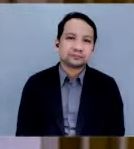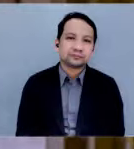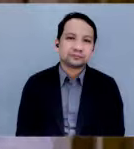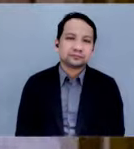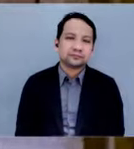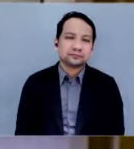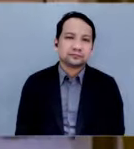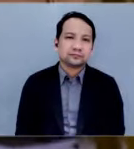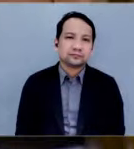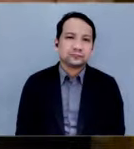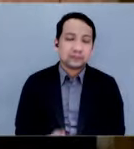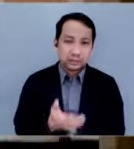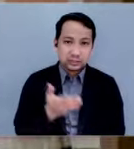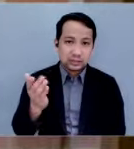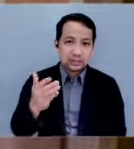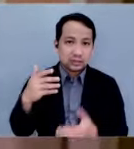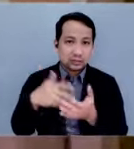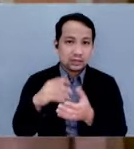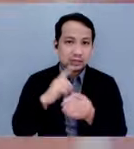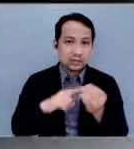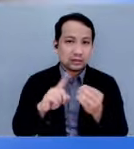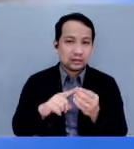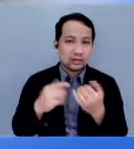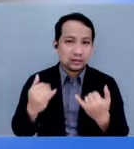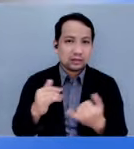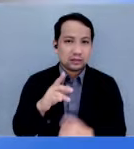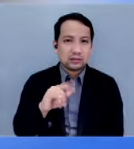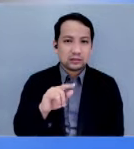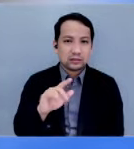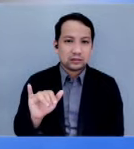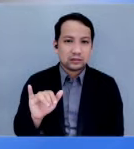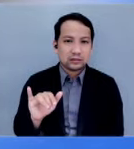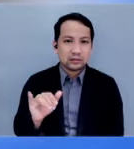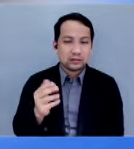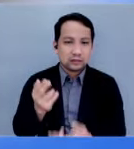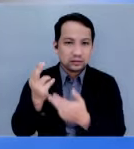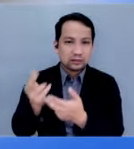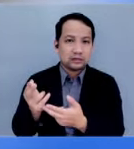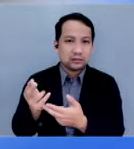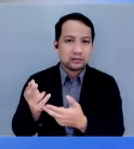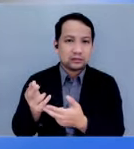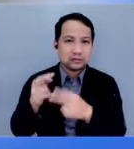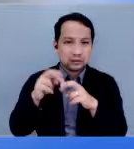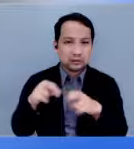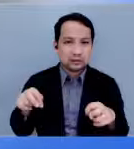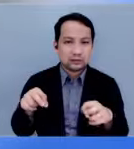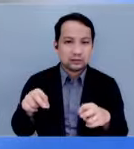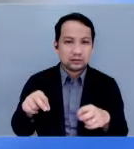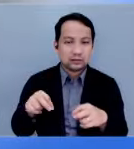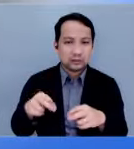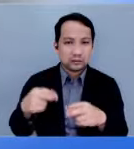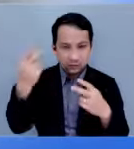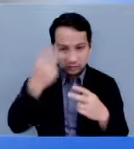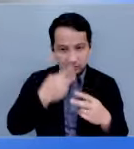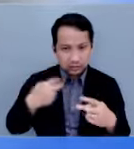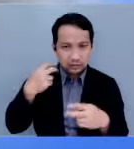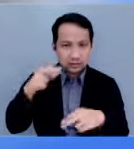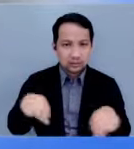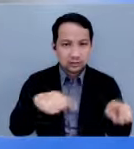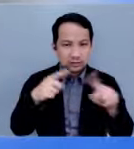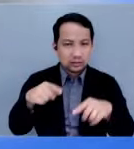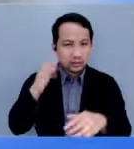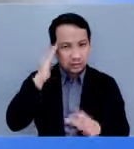Marami pang pag-aaral tungkol sa kalagayan ni Itoy. Inirekomenda ang pagsasailalim sa whole exome genetic sequencing para mas alamin pa